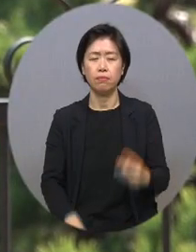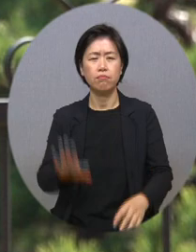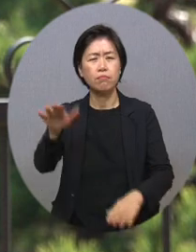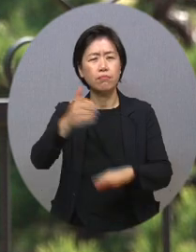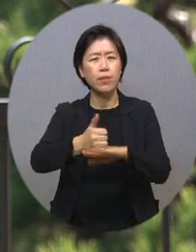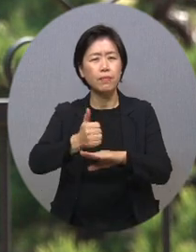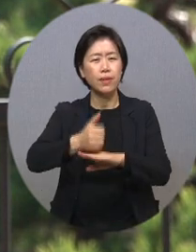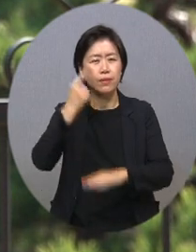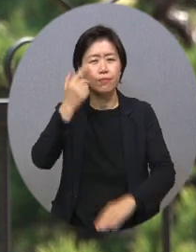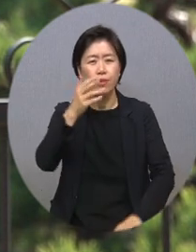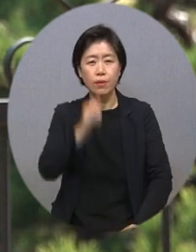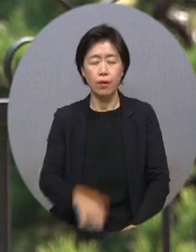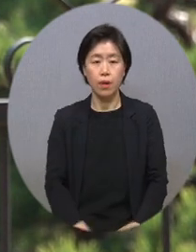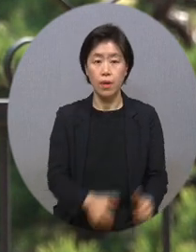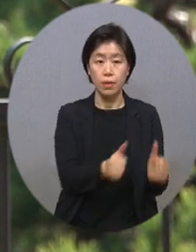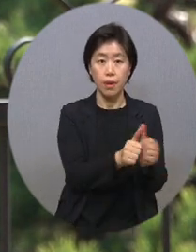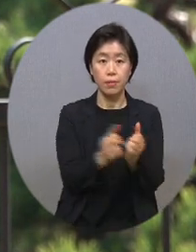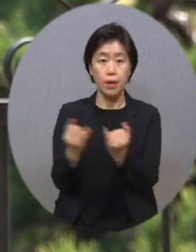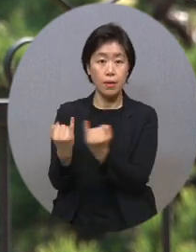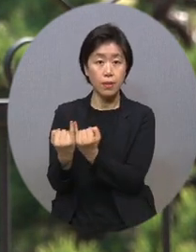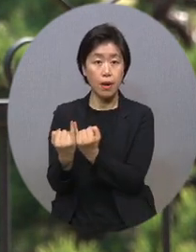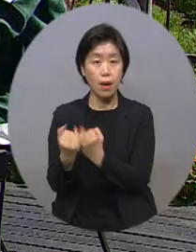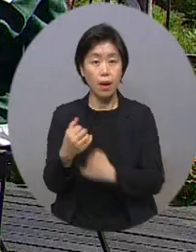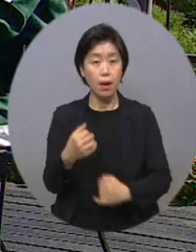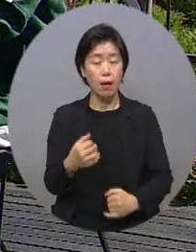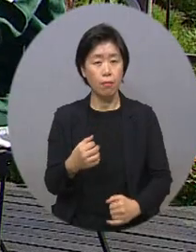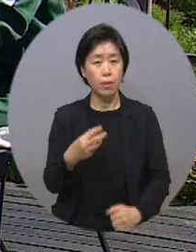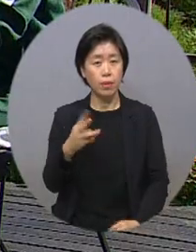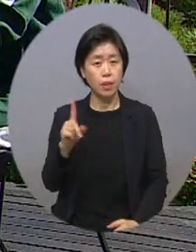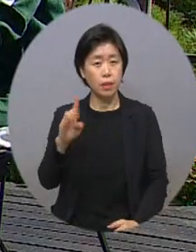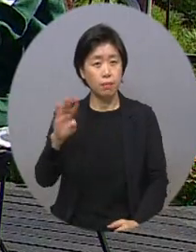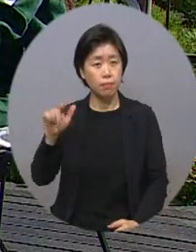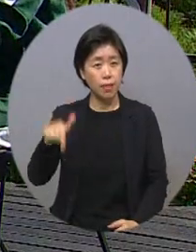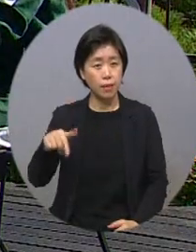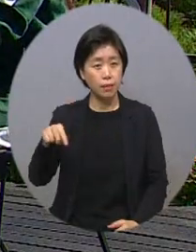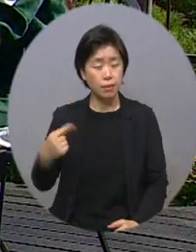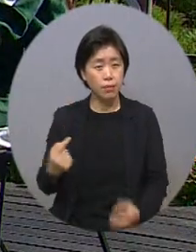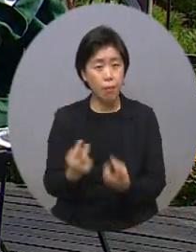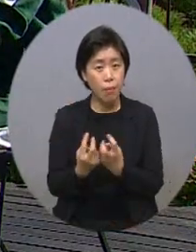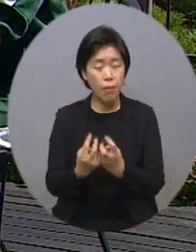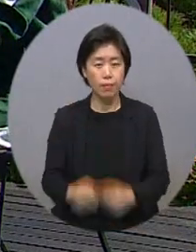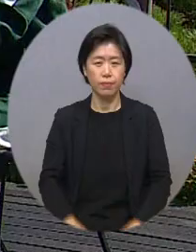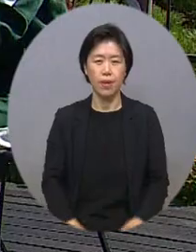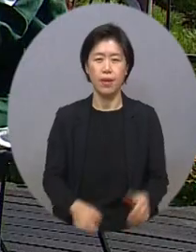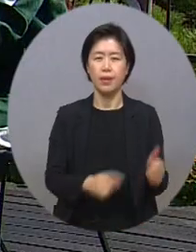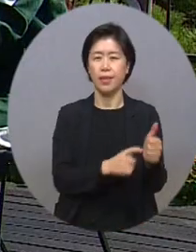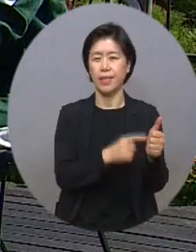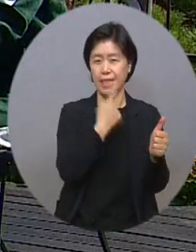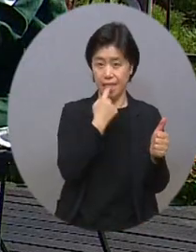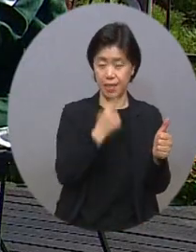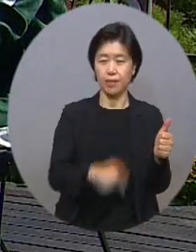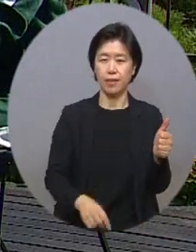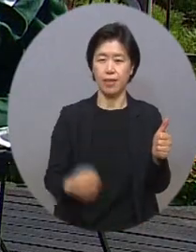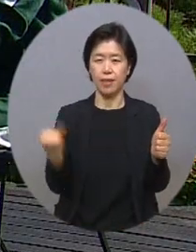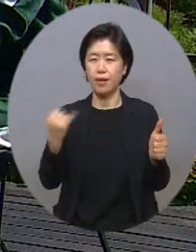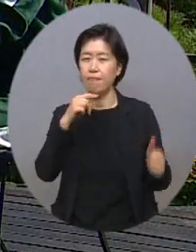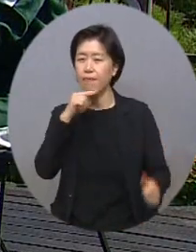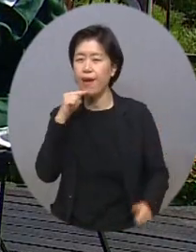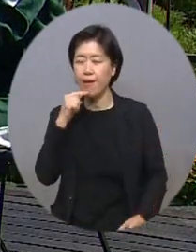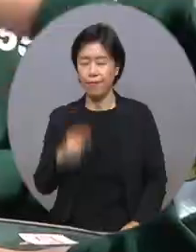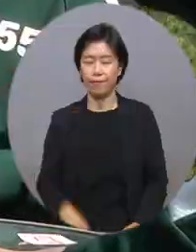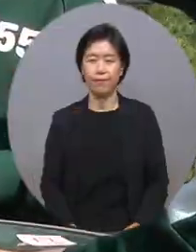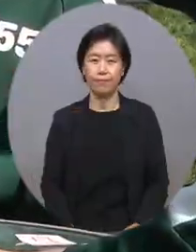있는데 남자 여자 티박스를 어떻게 했습니까? 오늘 게임은 남자는 화이트 티, 여자는 네디 티에서 치게